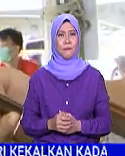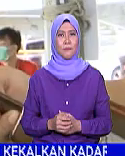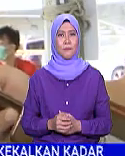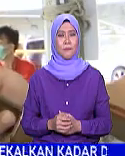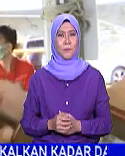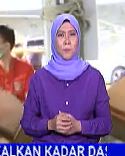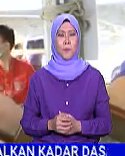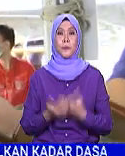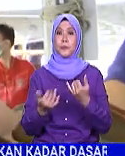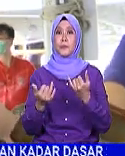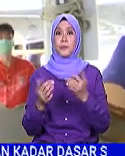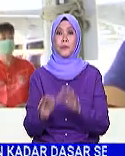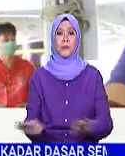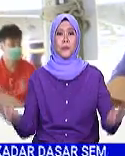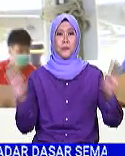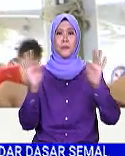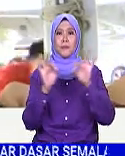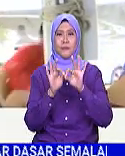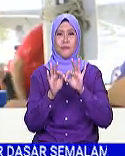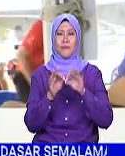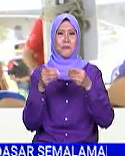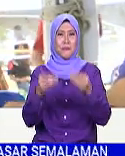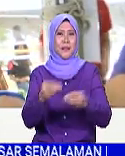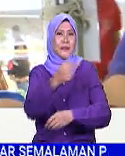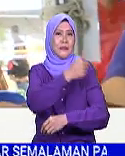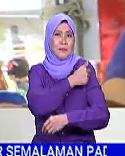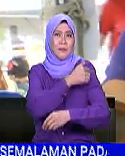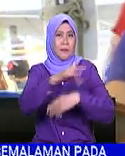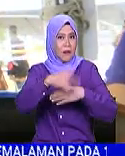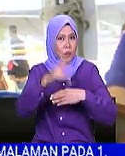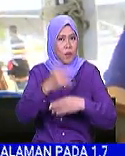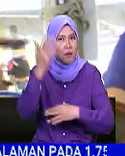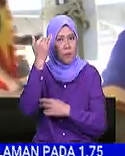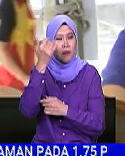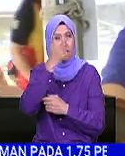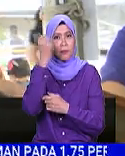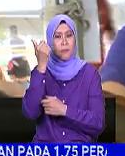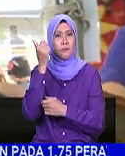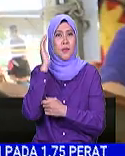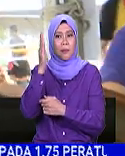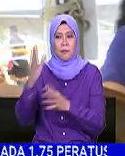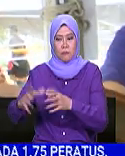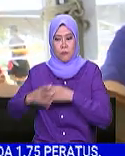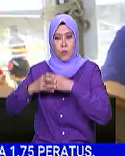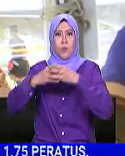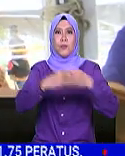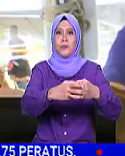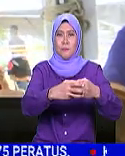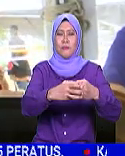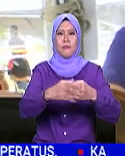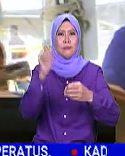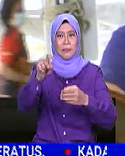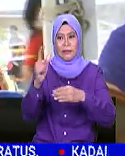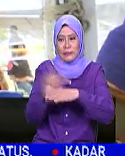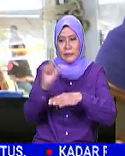Hai majemuk simbol sing Dewi want to give explanation the Deadly because time to become the key telephone call center